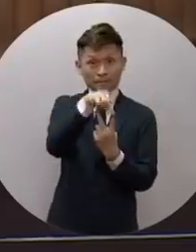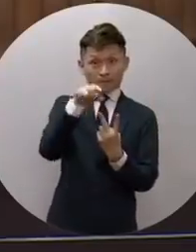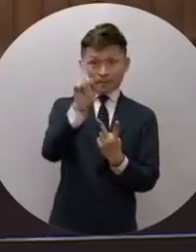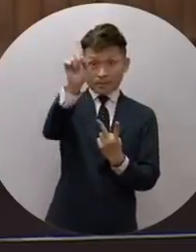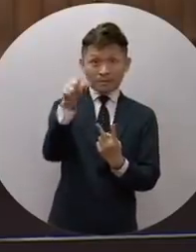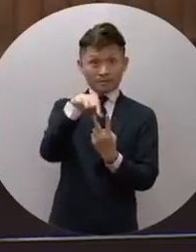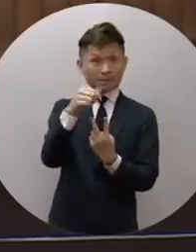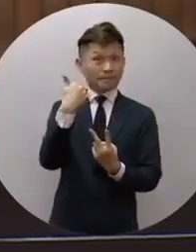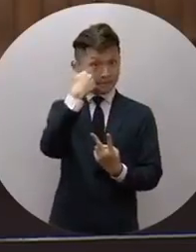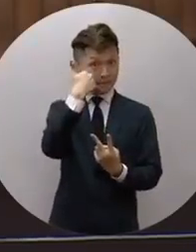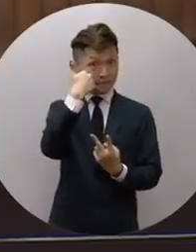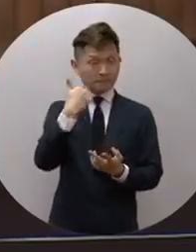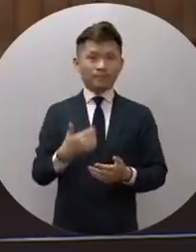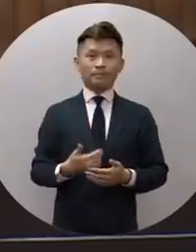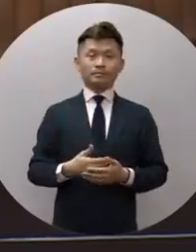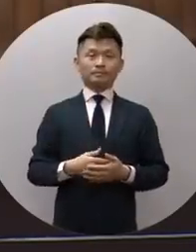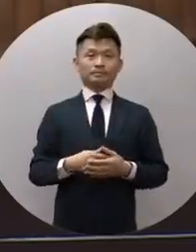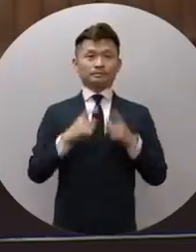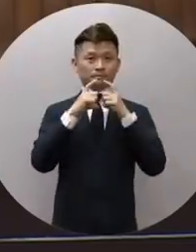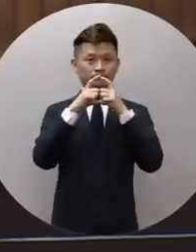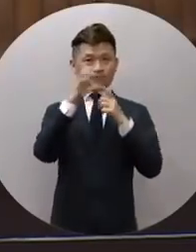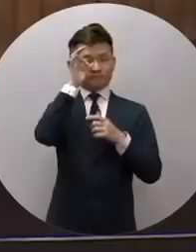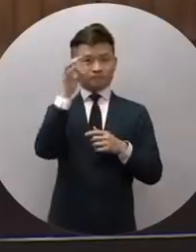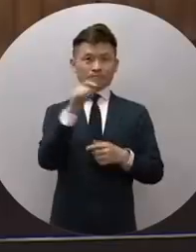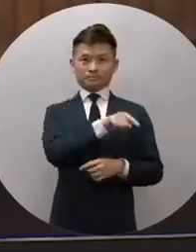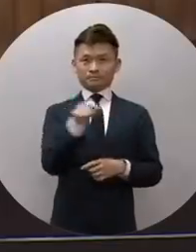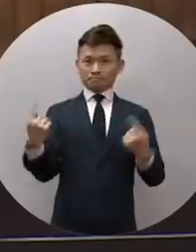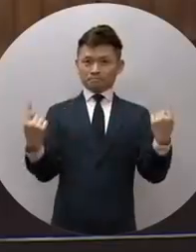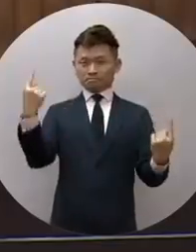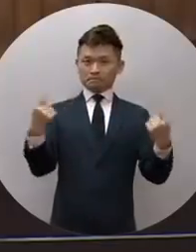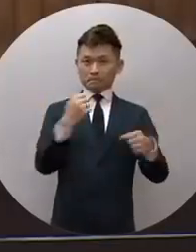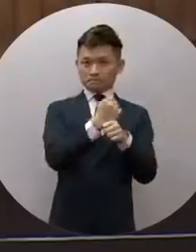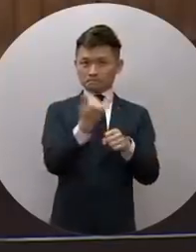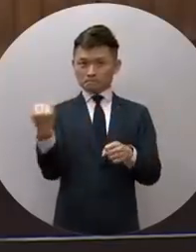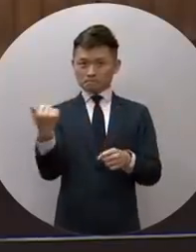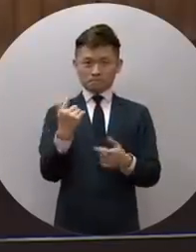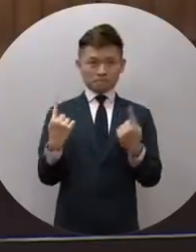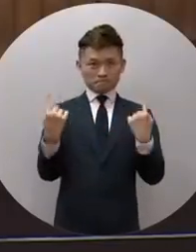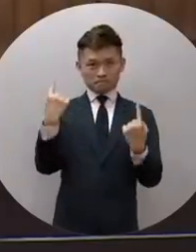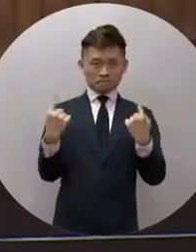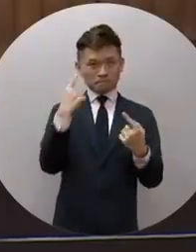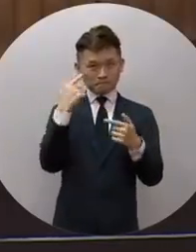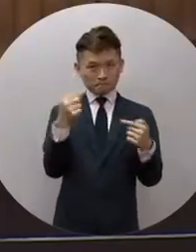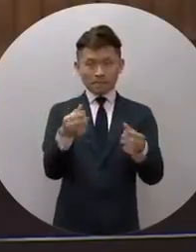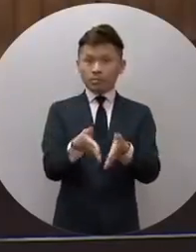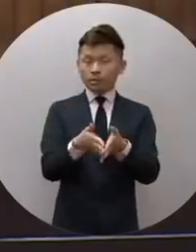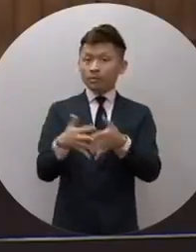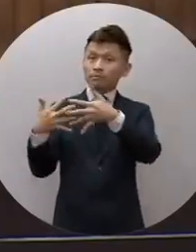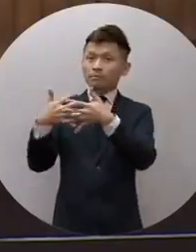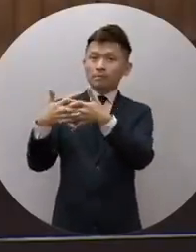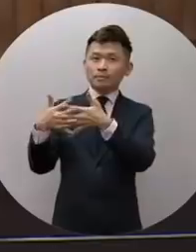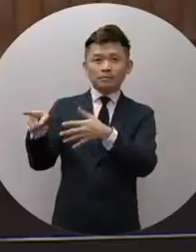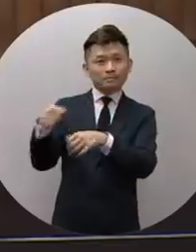呢？他说，这要视他们的作为而定。目前从美国的作为来